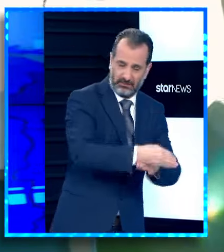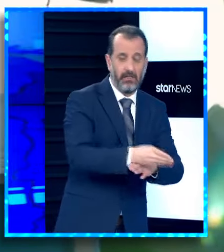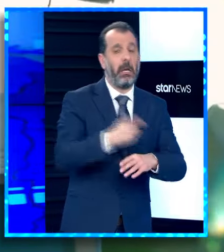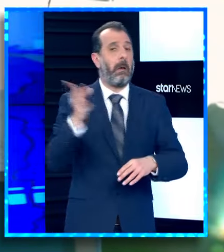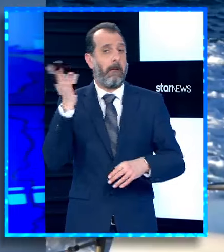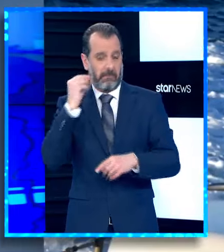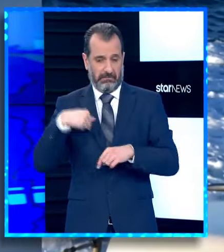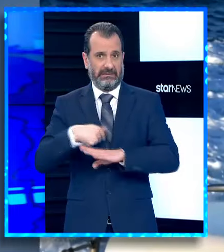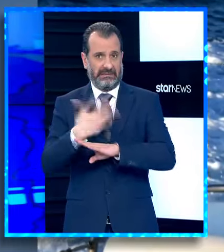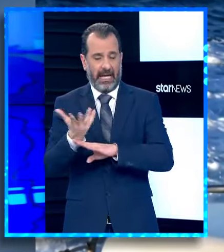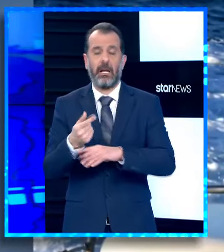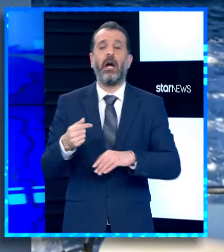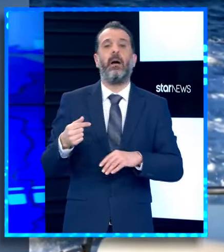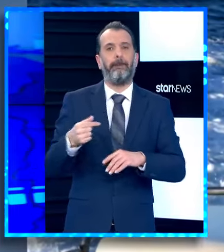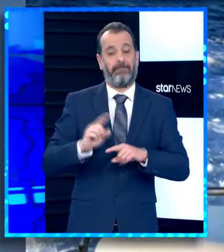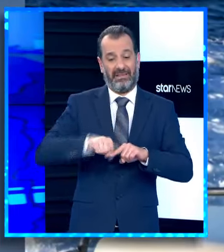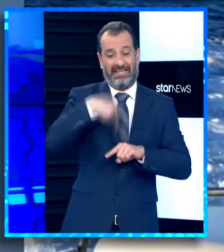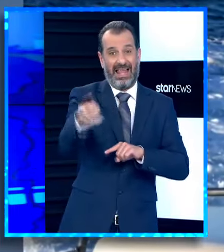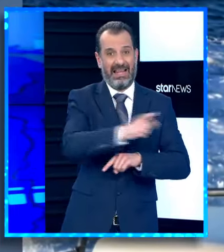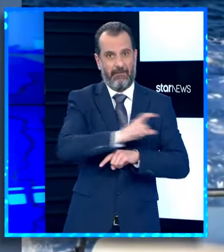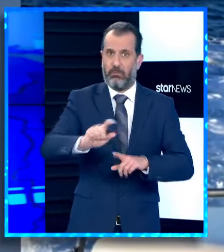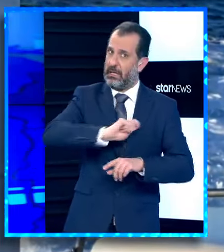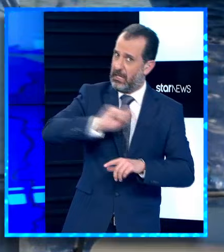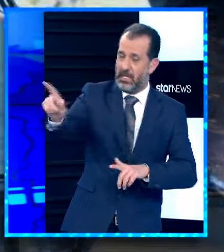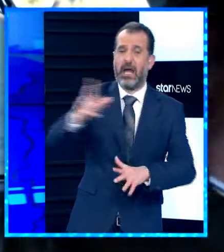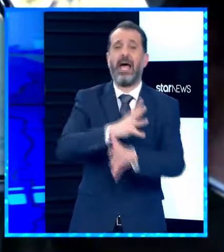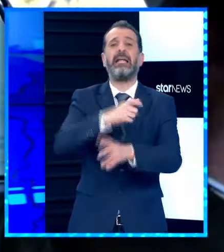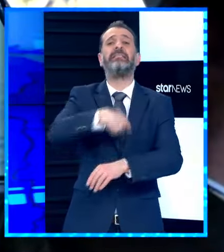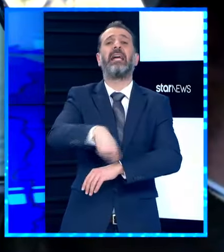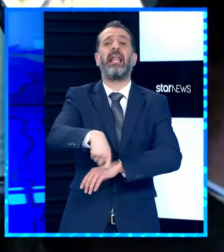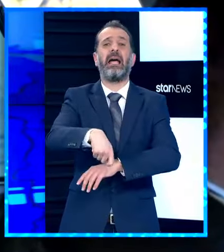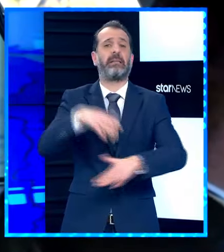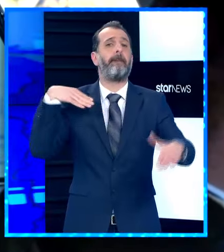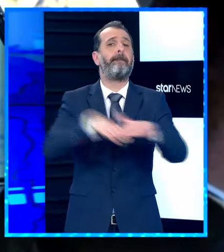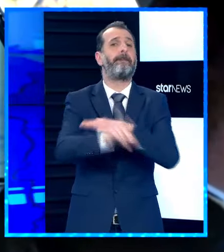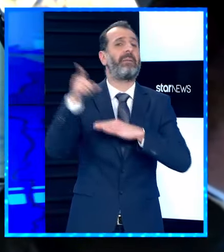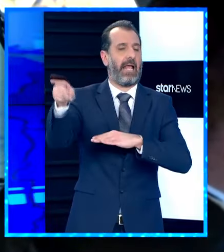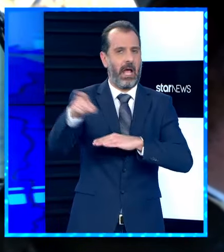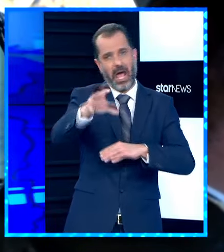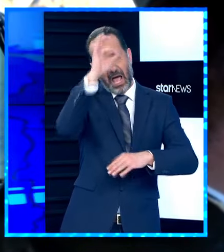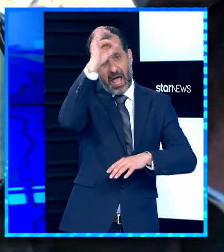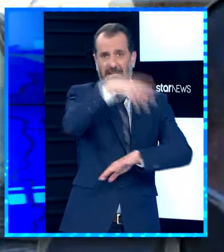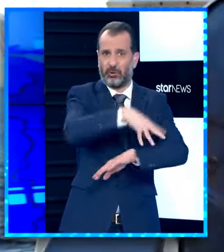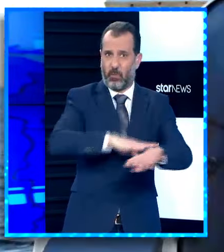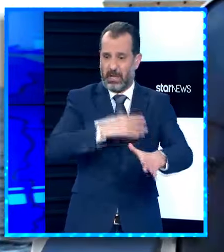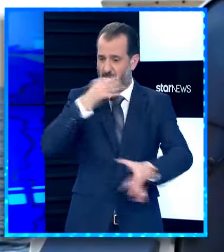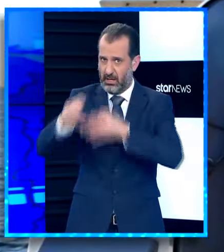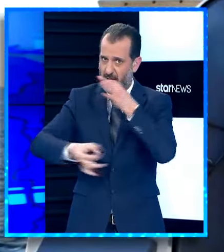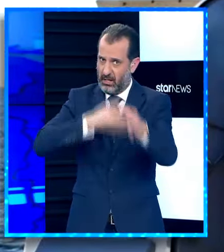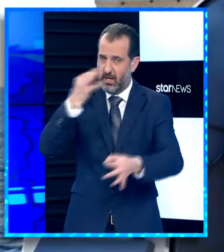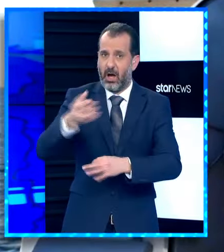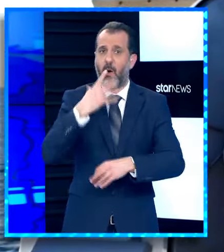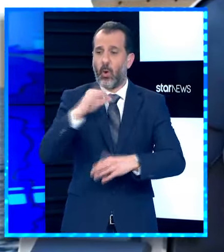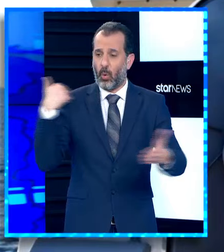την επόμενη εβδομάδα θα έχει παραδοθεί στην Εισαγγελία Πειραιά το πόρισμα του λιμενικού για την υπόθεση της τέταρτης δολιοφθοράς μέσα